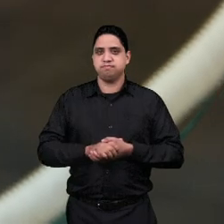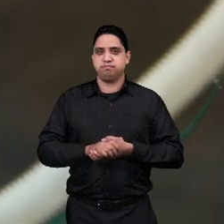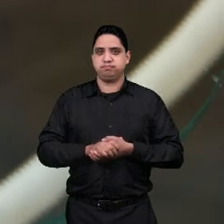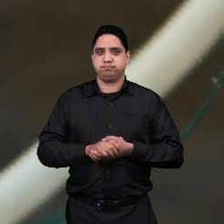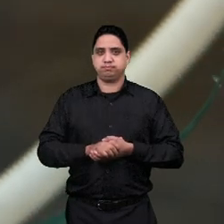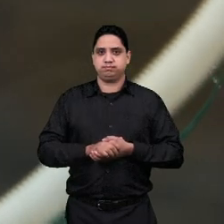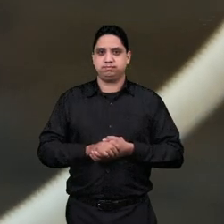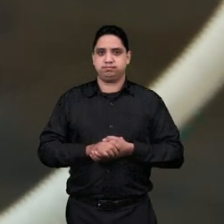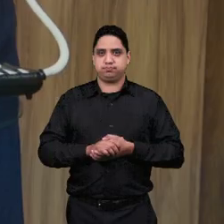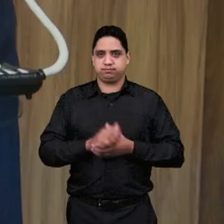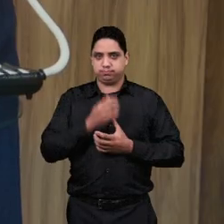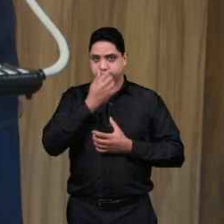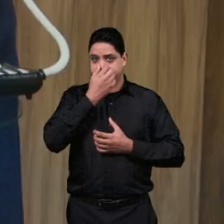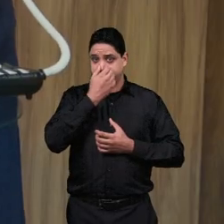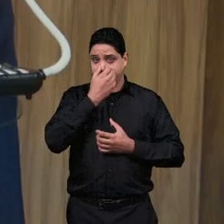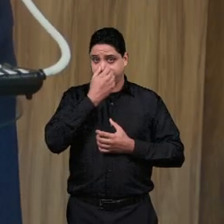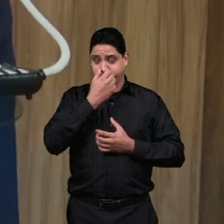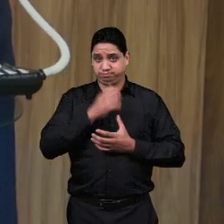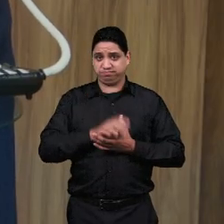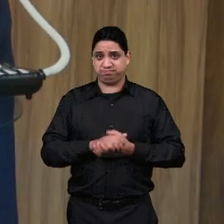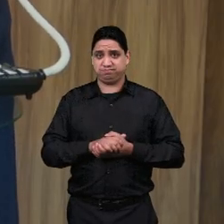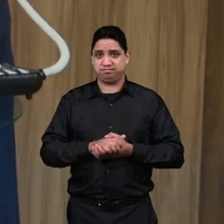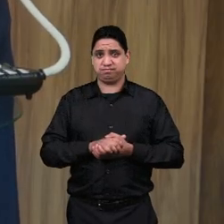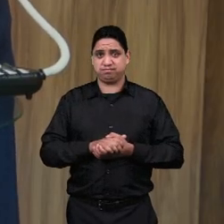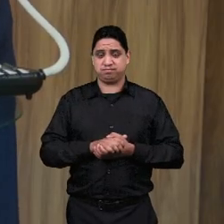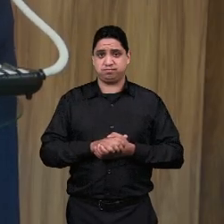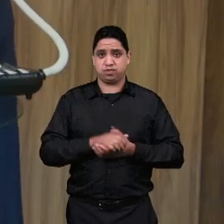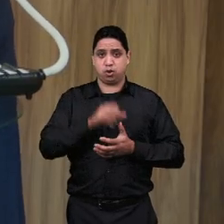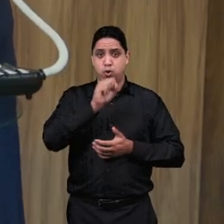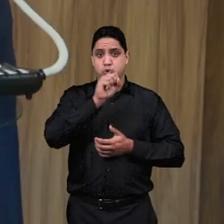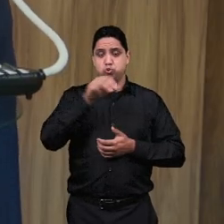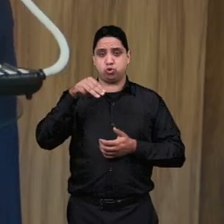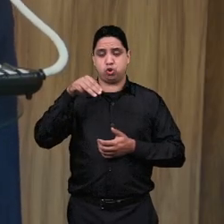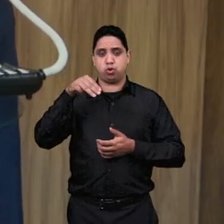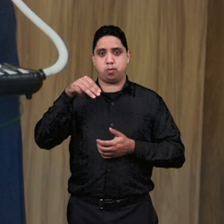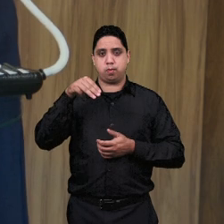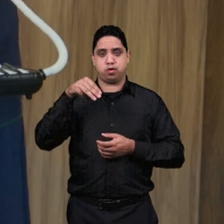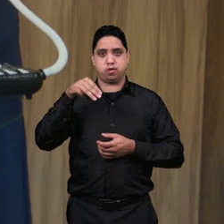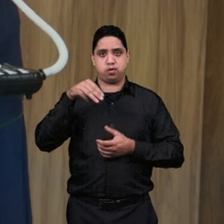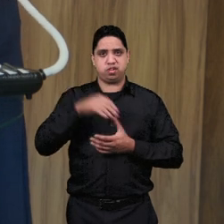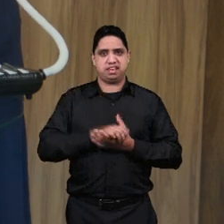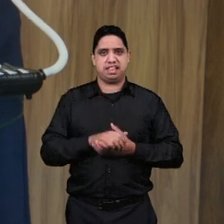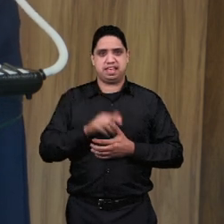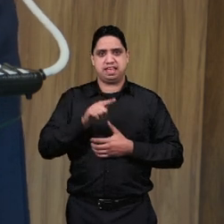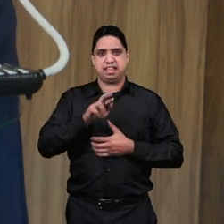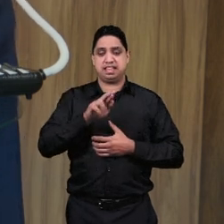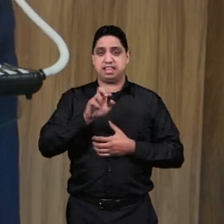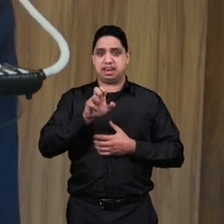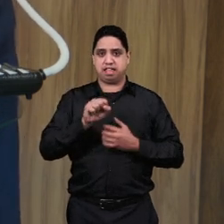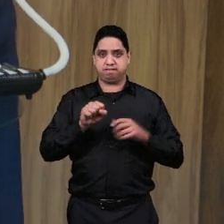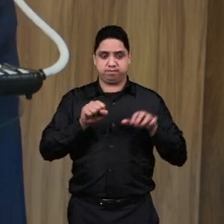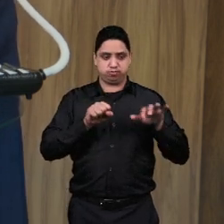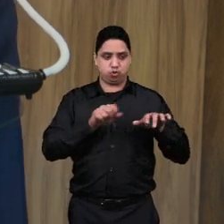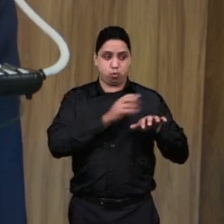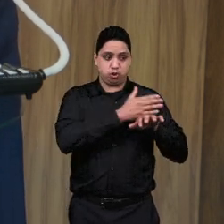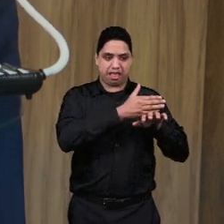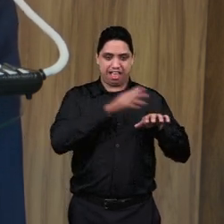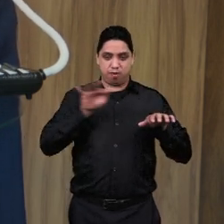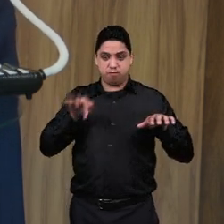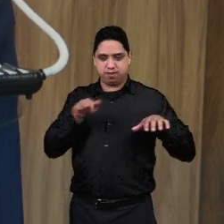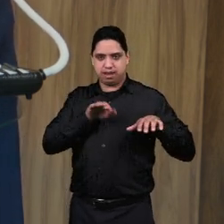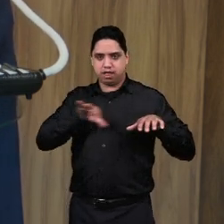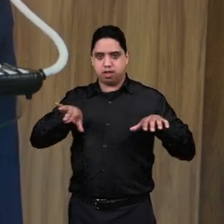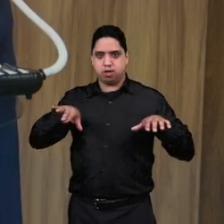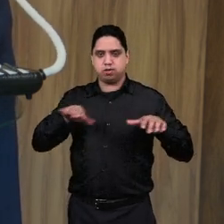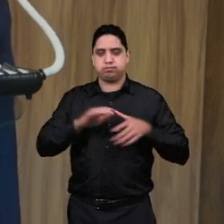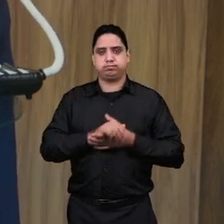Ici, le son est plus grave. Maintenant, dans la deuxième octave, le son plus aigu, c'est la escale de Do